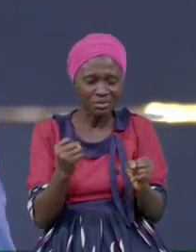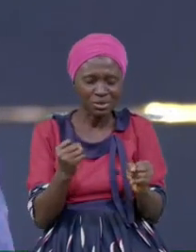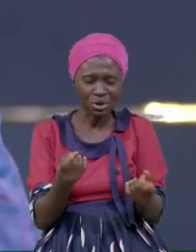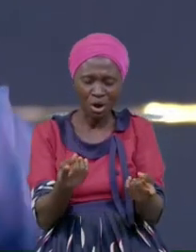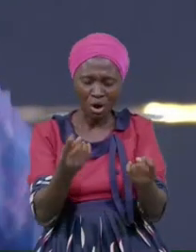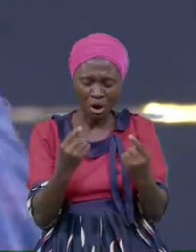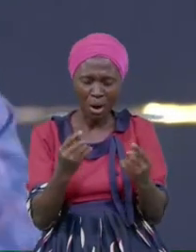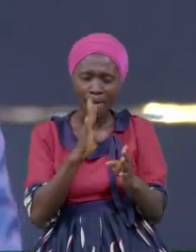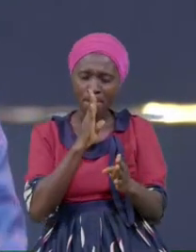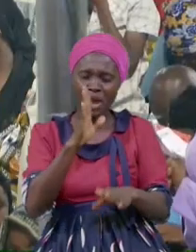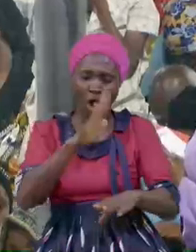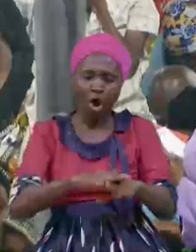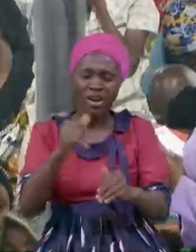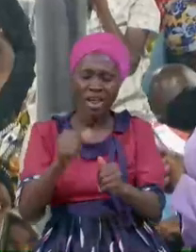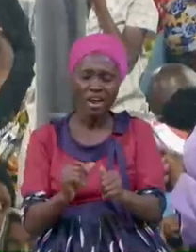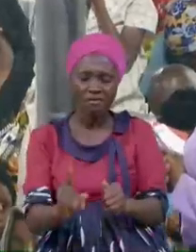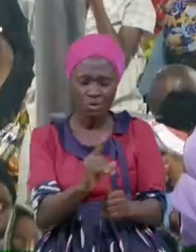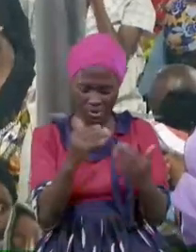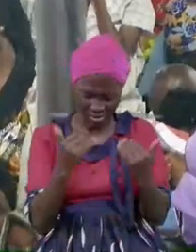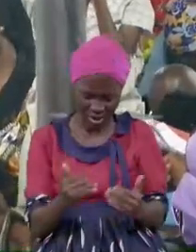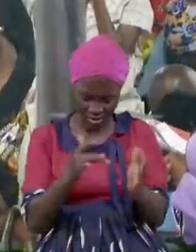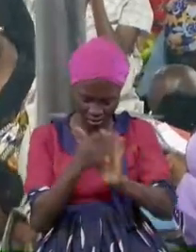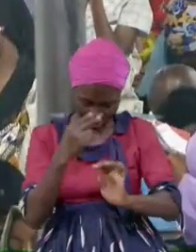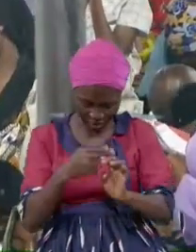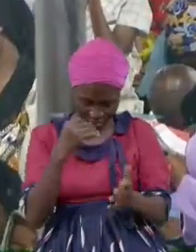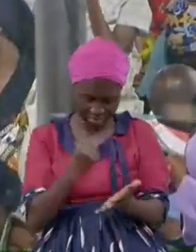pour chacun maintenant au nom de Jésus.